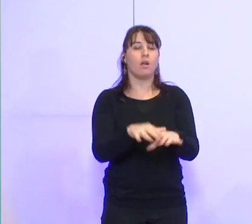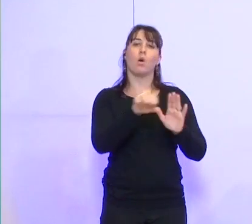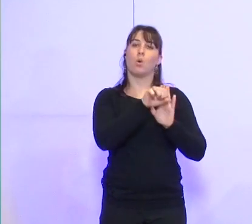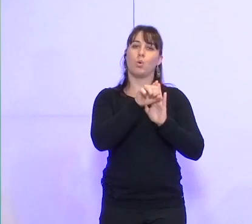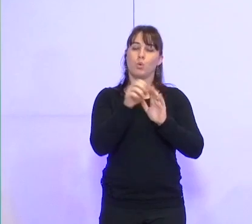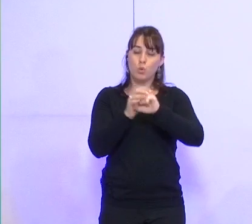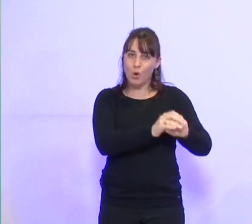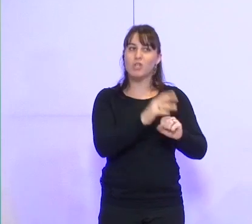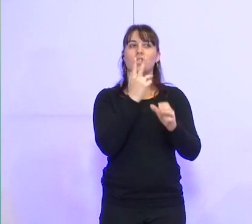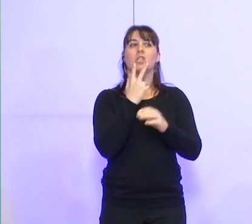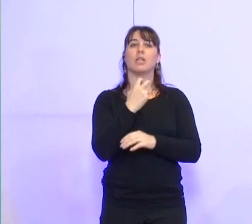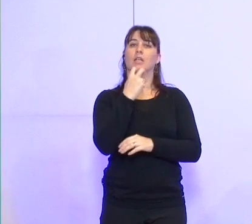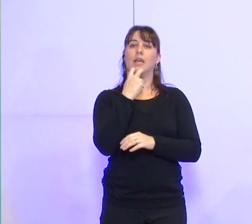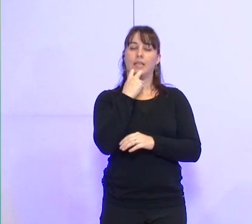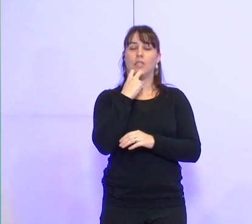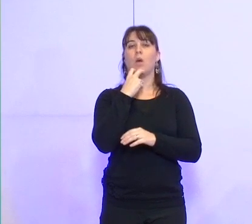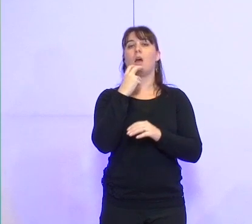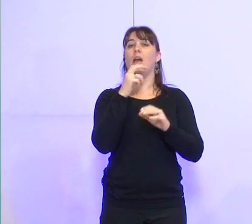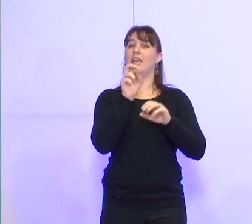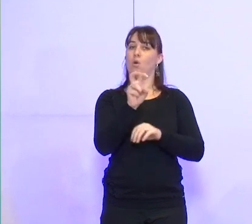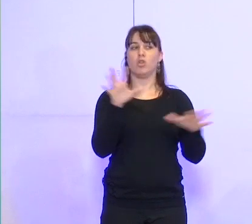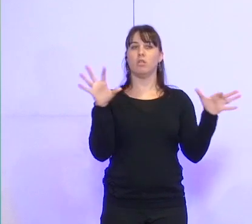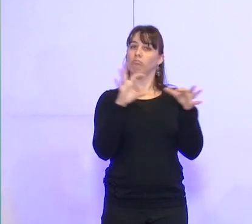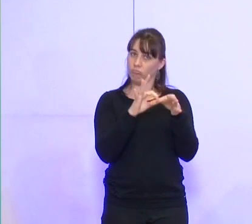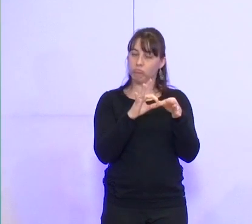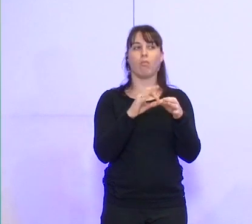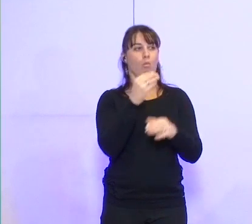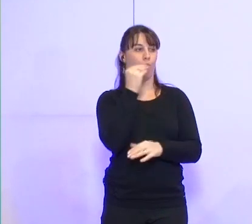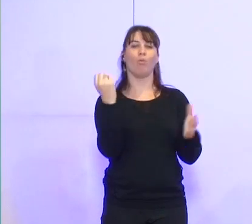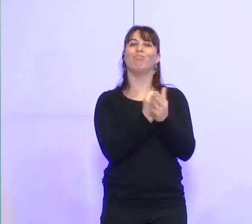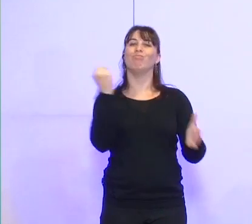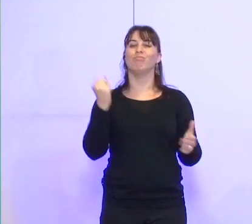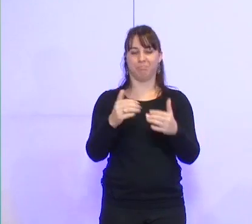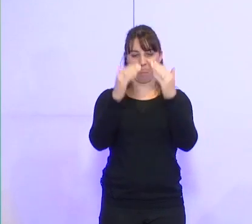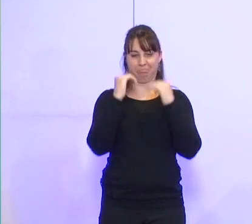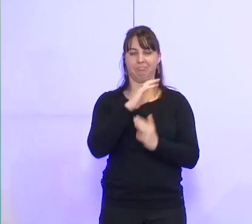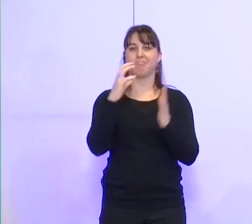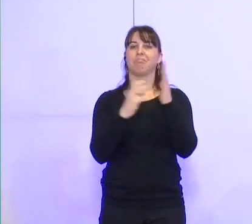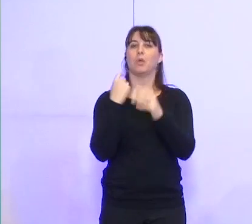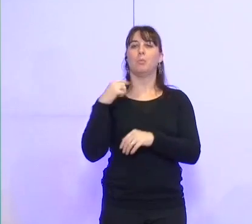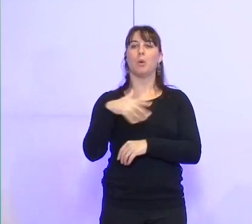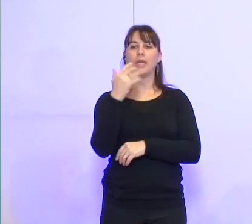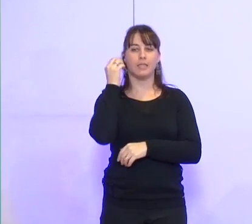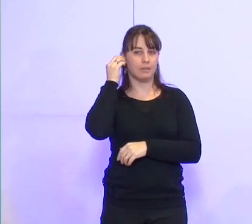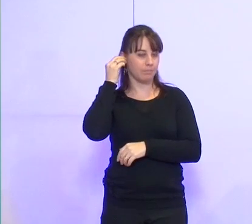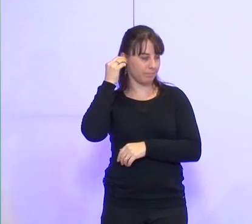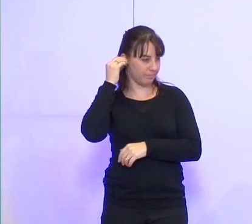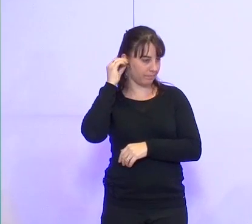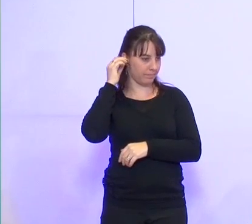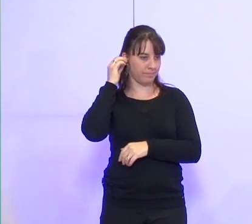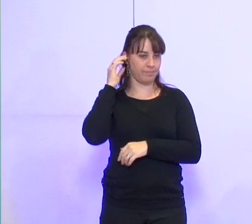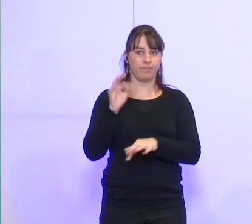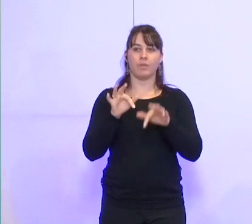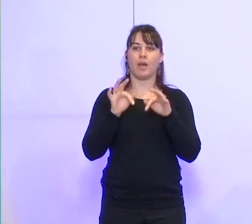et des écologistes. Cette délibération est donc adoptée. Délibération numéro 15 sur une subvention